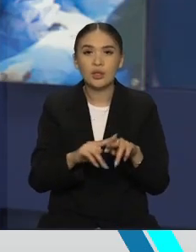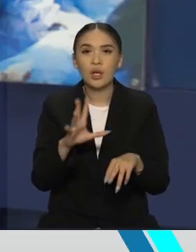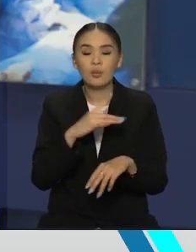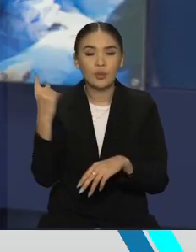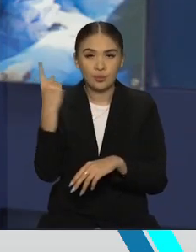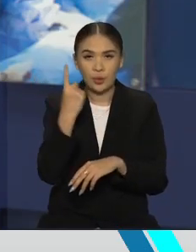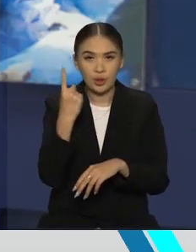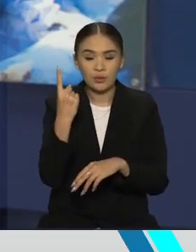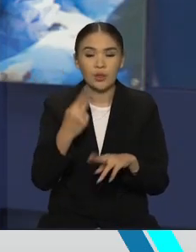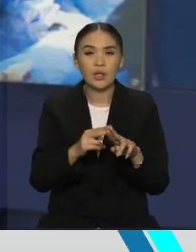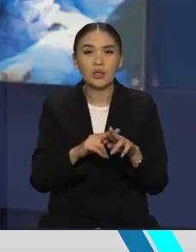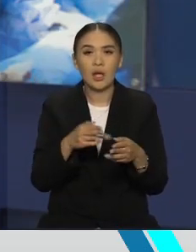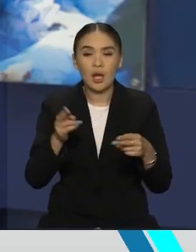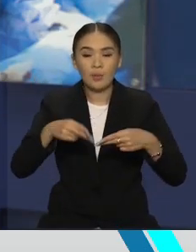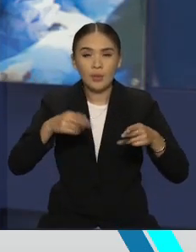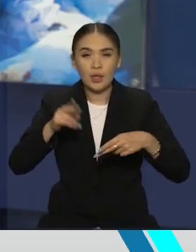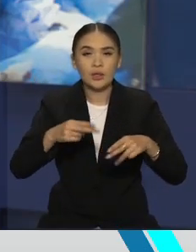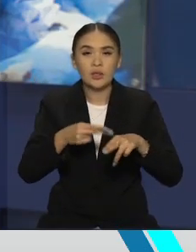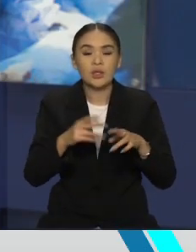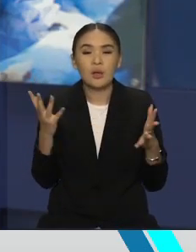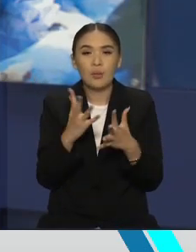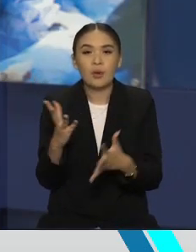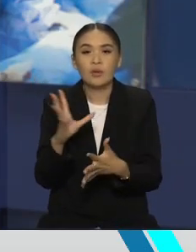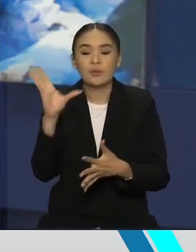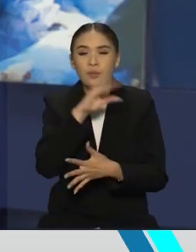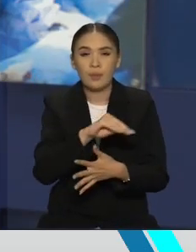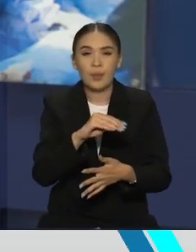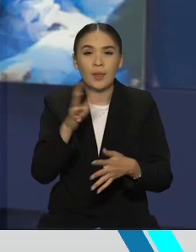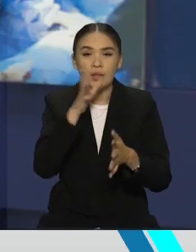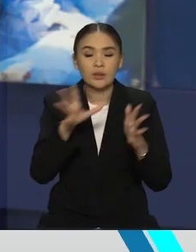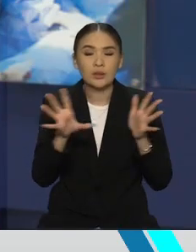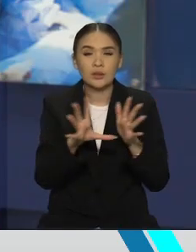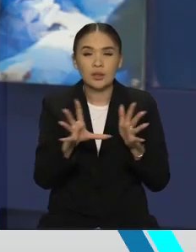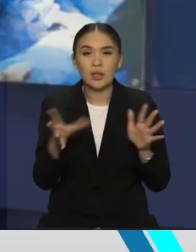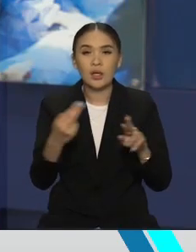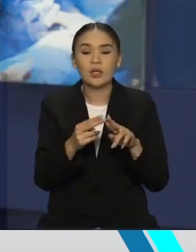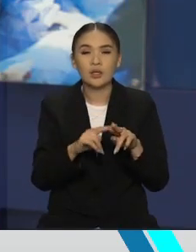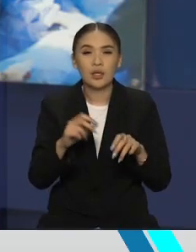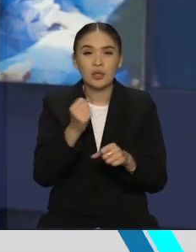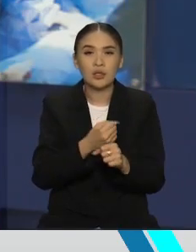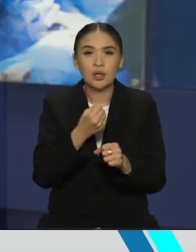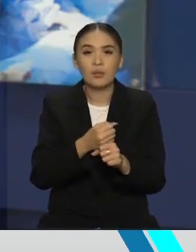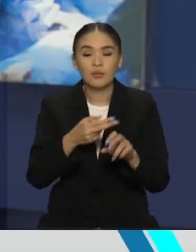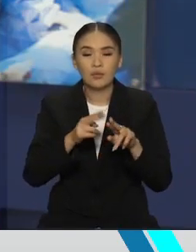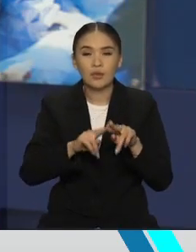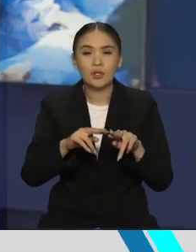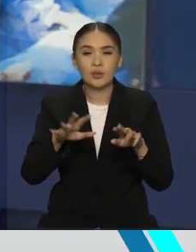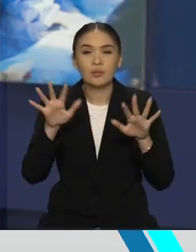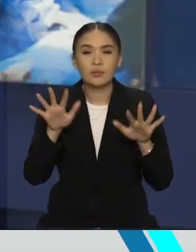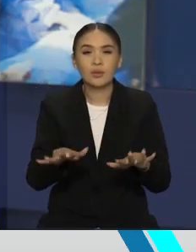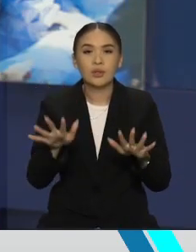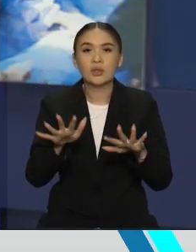первая операция, которая проведена по технологии, которая разработана в этом центре. То есть